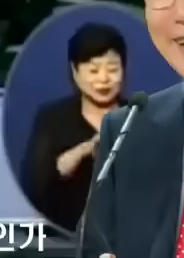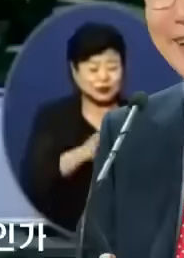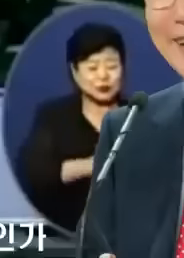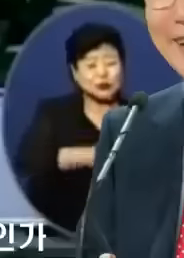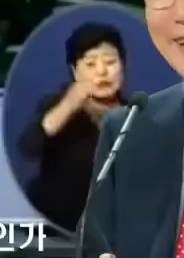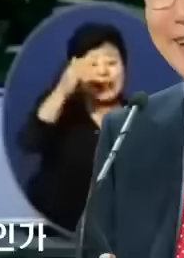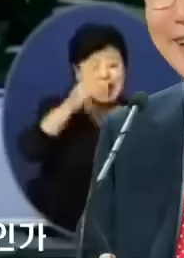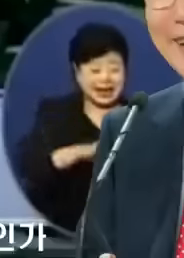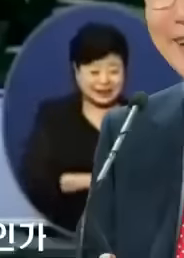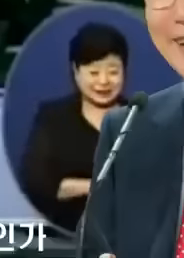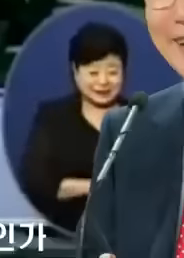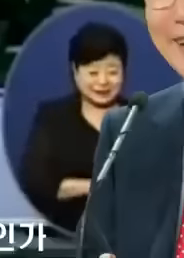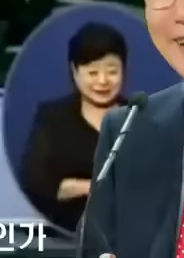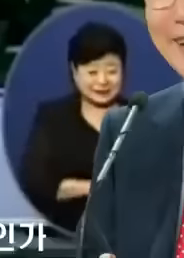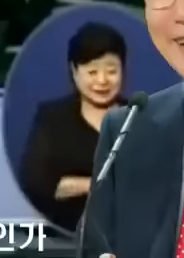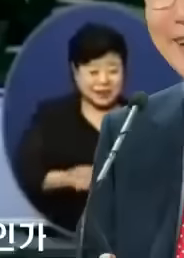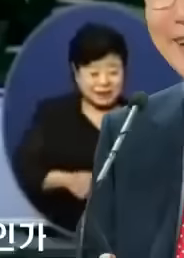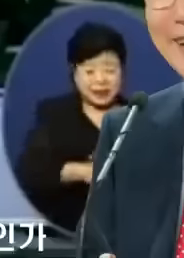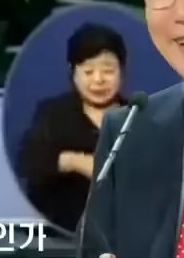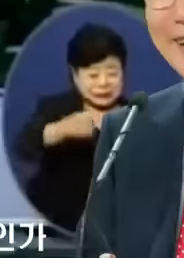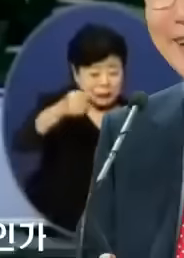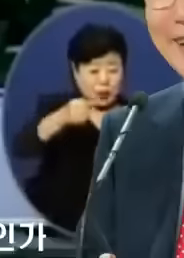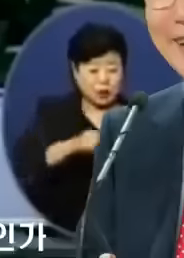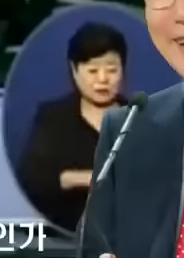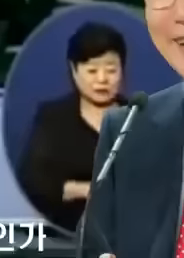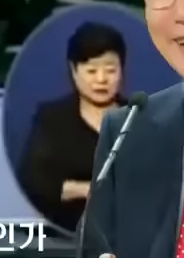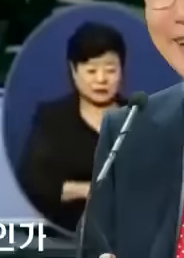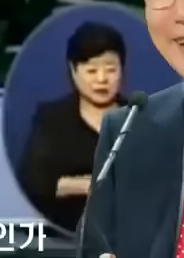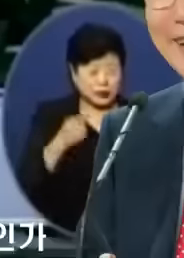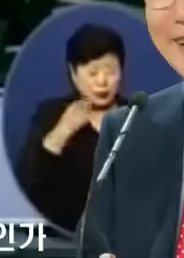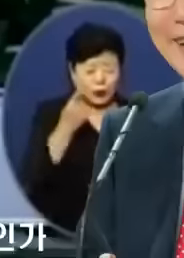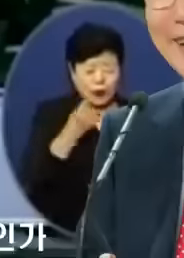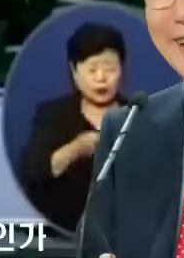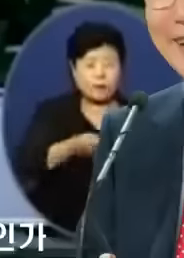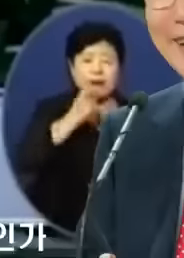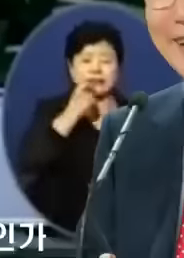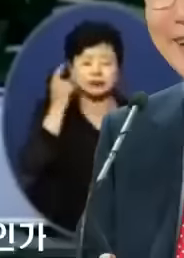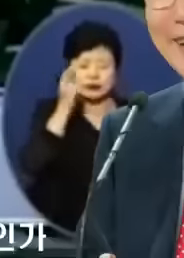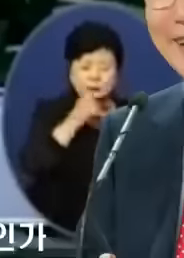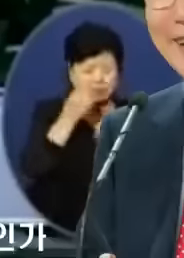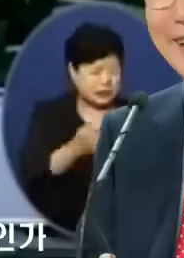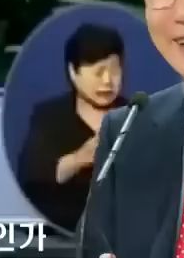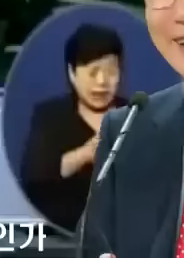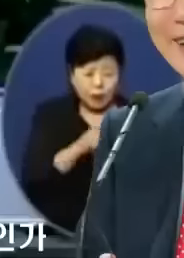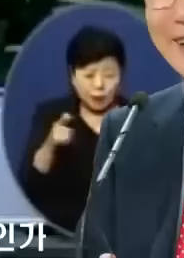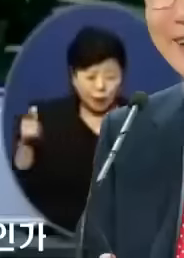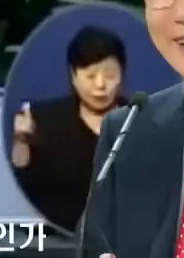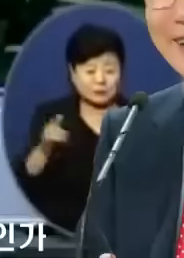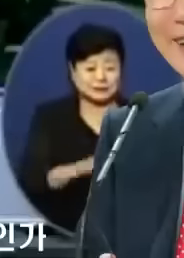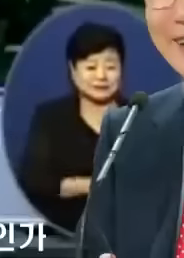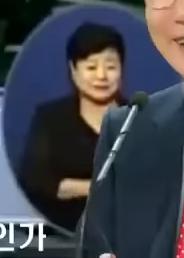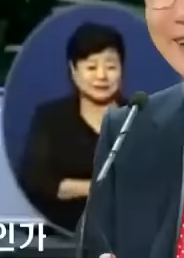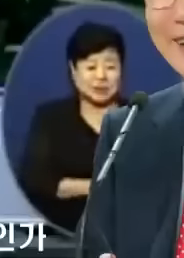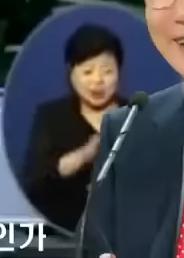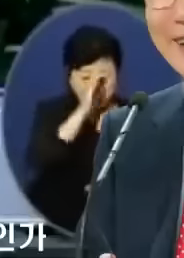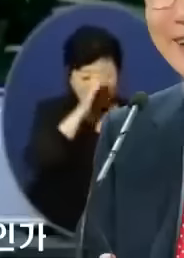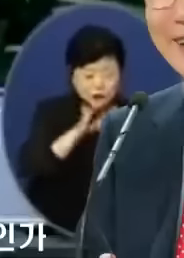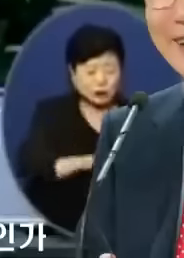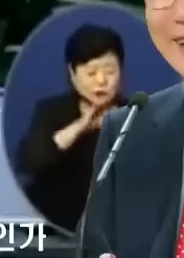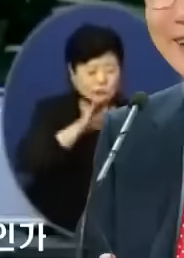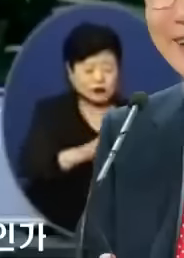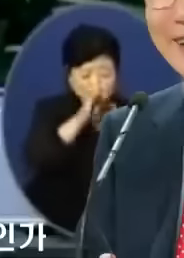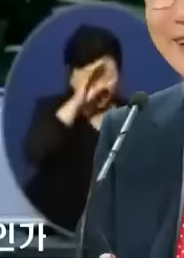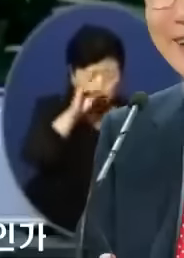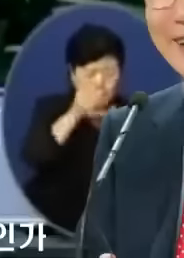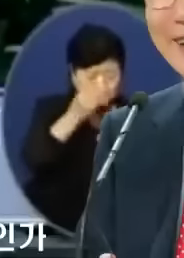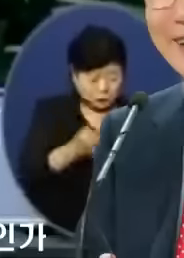귀신을 쫓아내며 뱀을 집으며 독이 오면 마셔도 상처받지 아니하며 병든 자에게는 손을 얹은